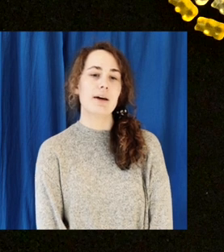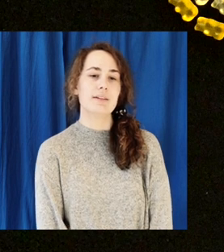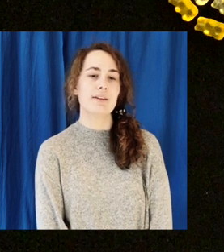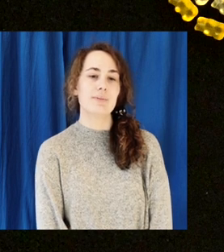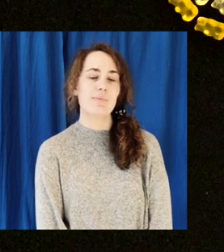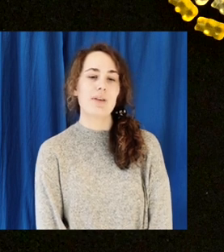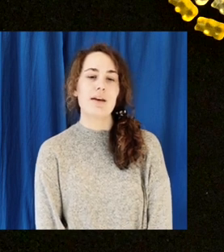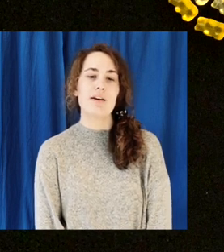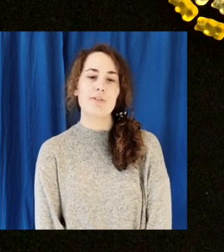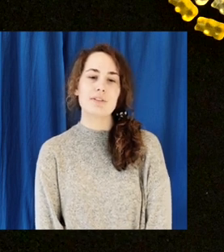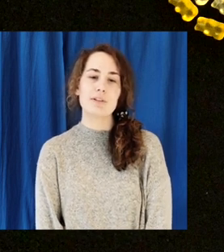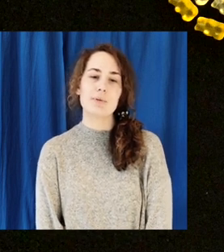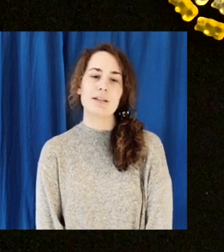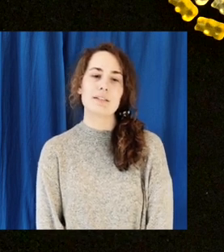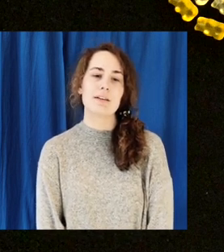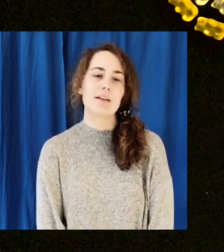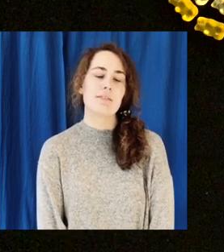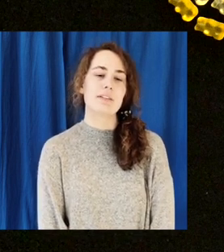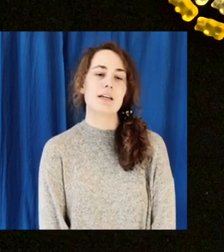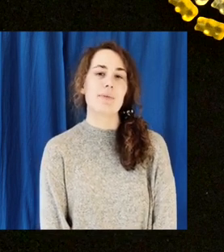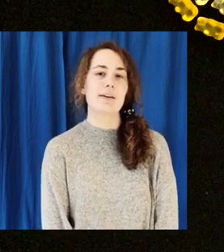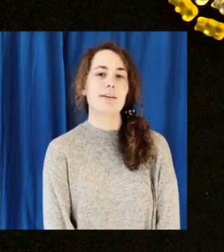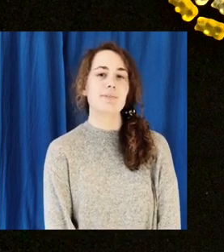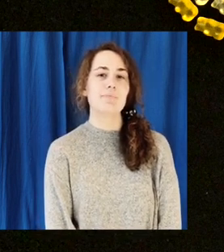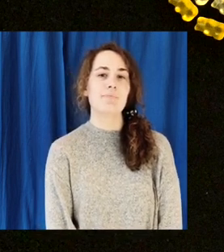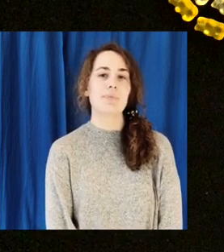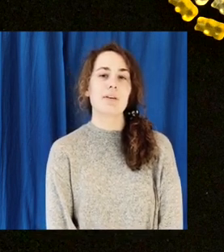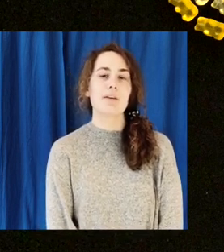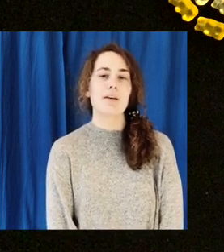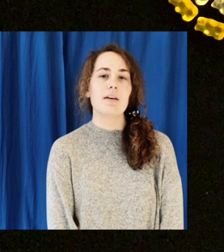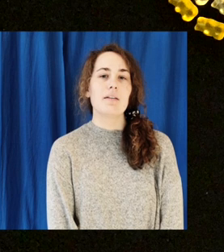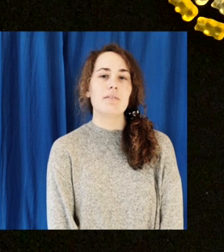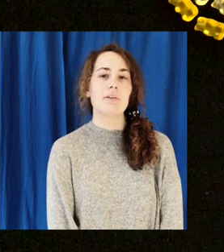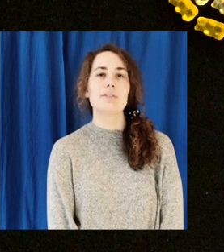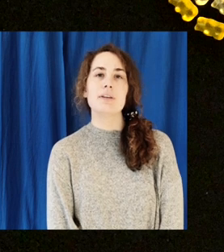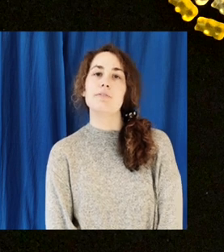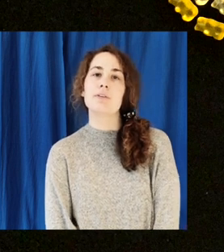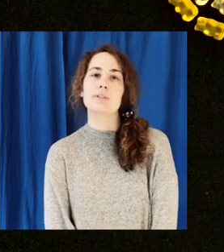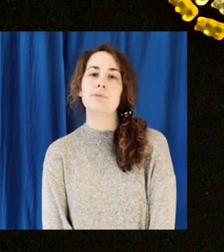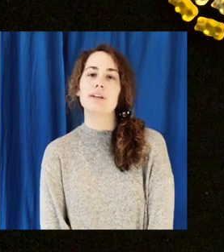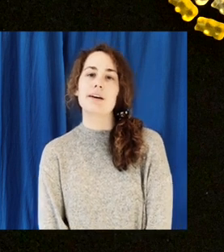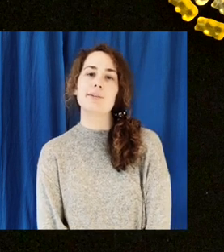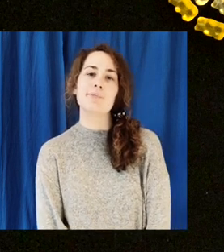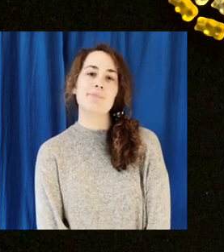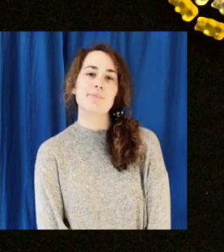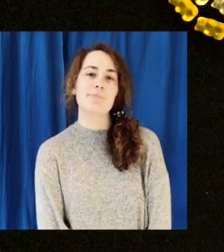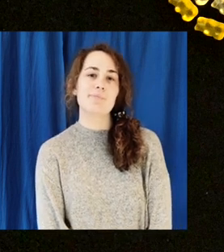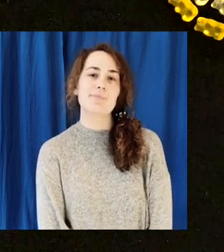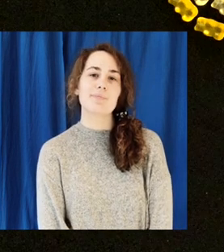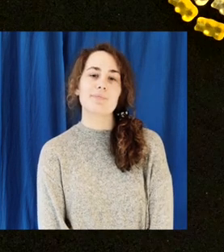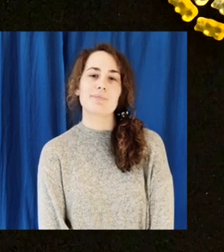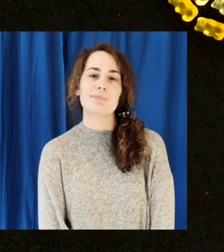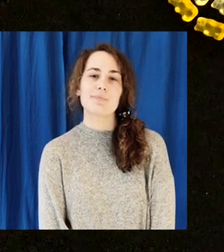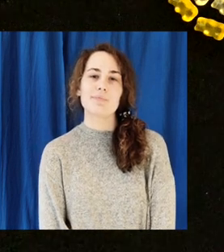sie geplant hat. Er freut sich über das, was er gemacht hat. Was hiervon ist wohl die Erde?